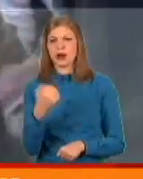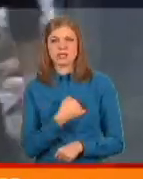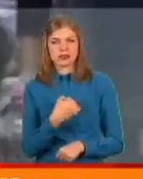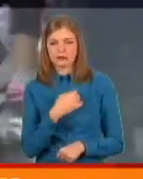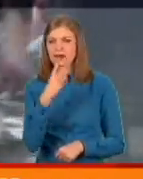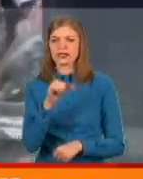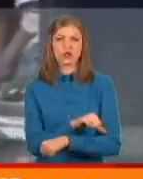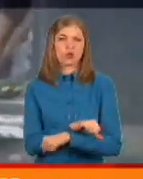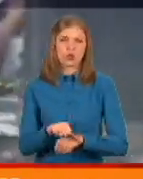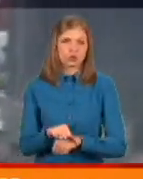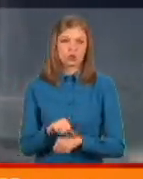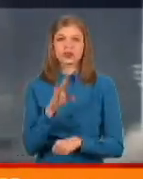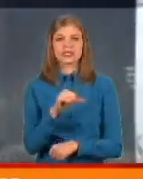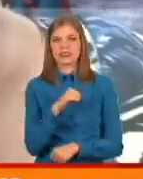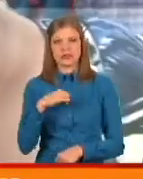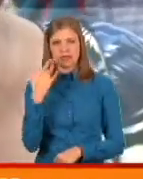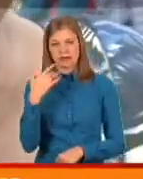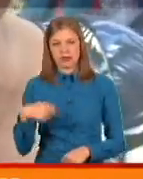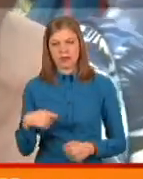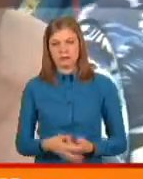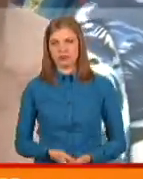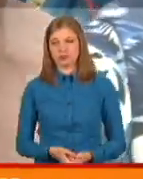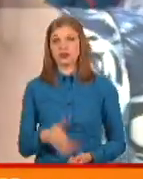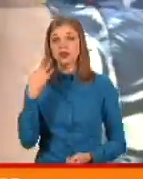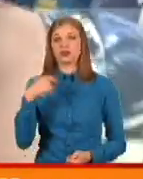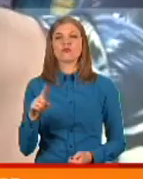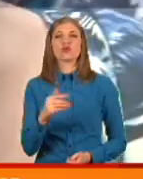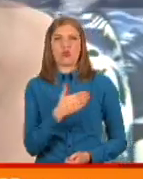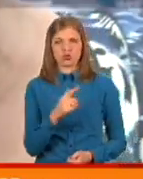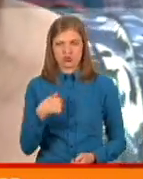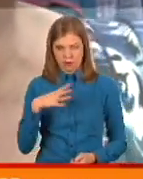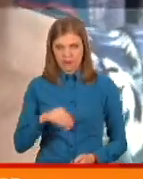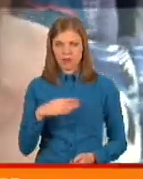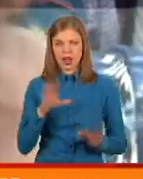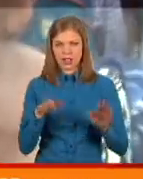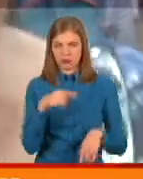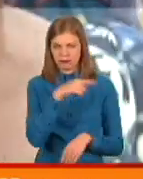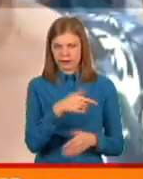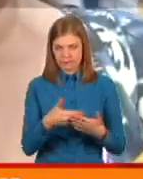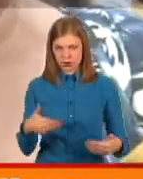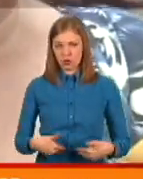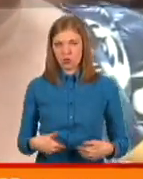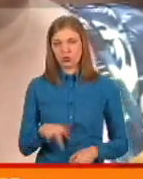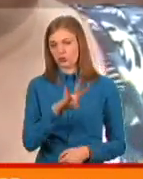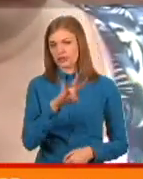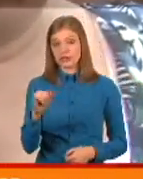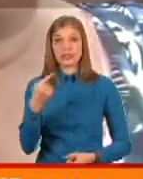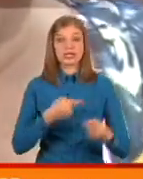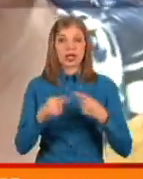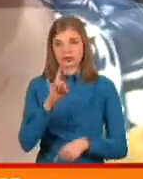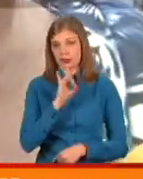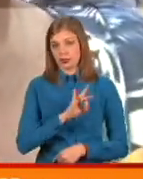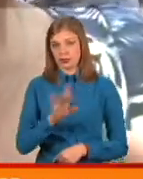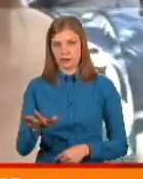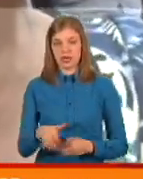армія, ані кордон, ані сам Трамп. Трамп що, хоче, щоб ми вмирали у Гондурасі від голоду? Ні, назад ми ні за що